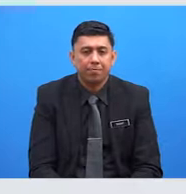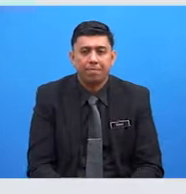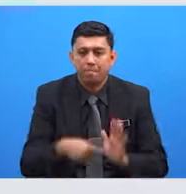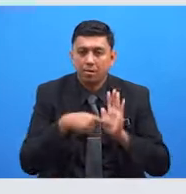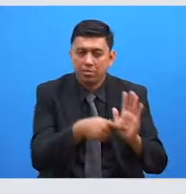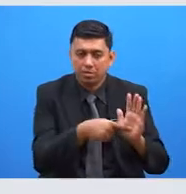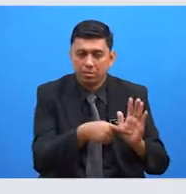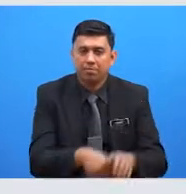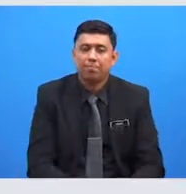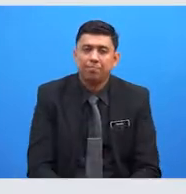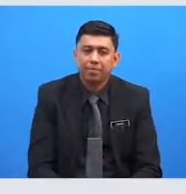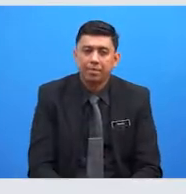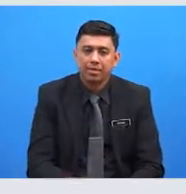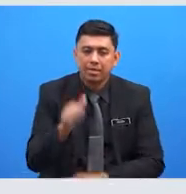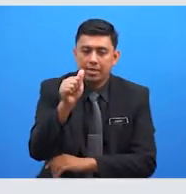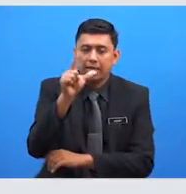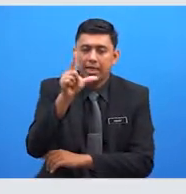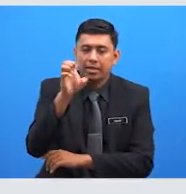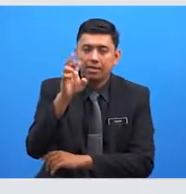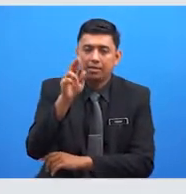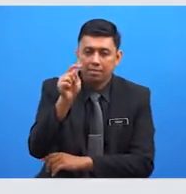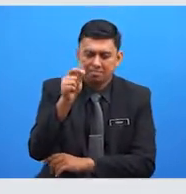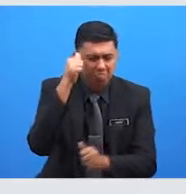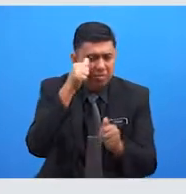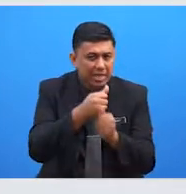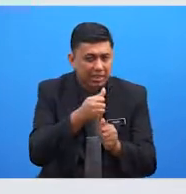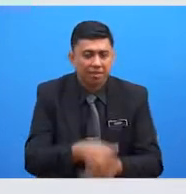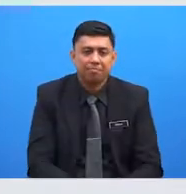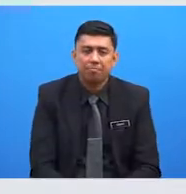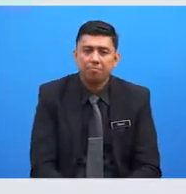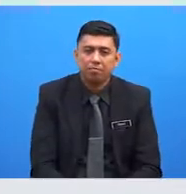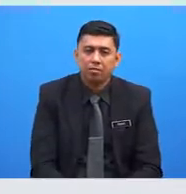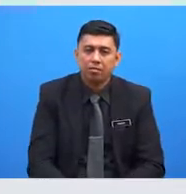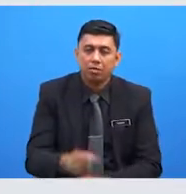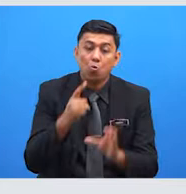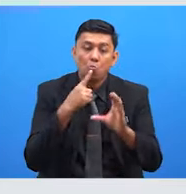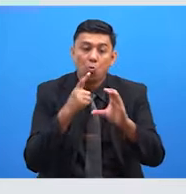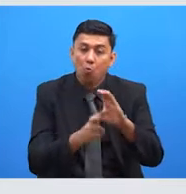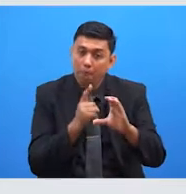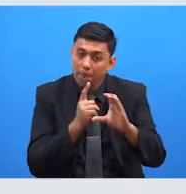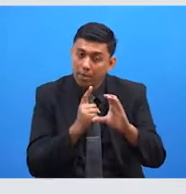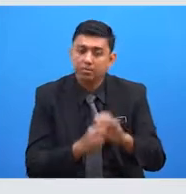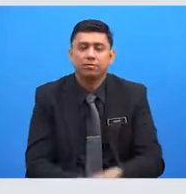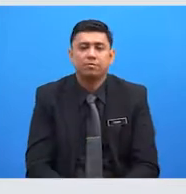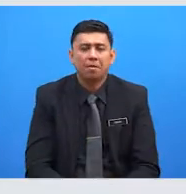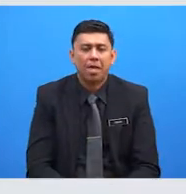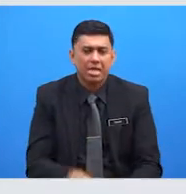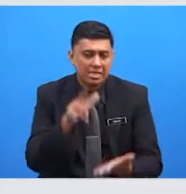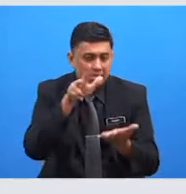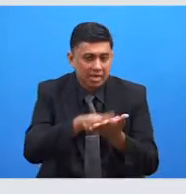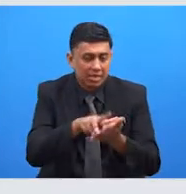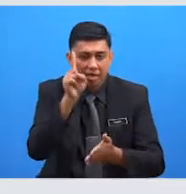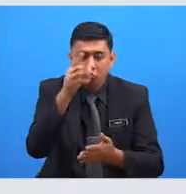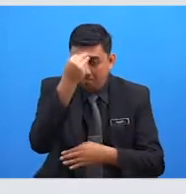yang memaparkan mesej peringatan. Kedua, kotak confirm yang mengesahkan sesuatu